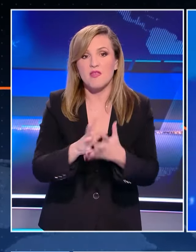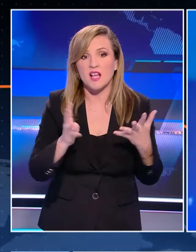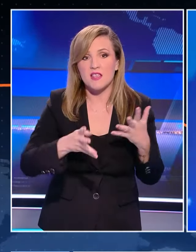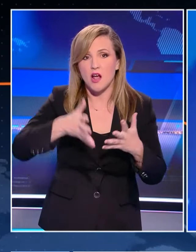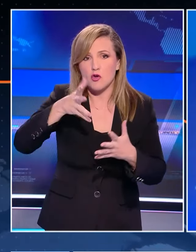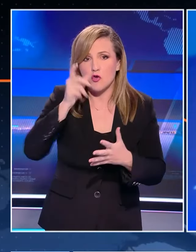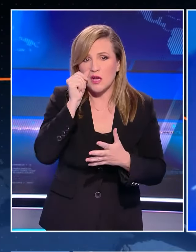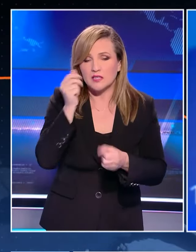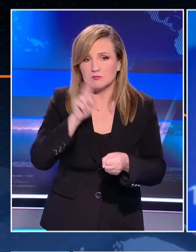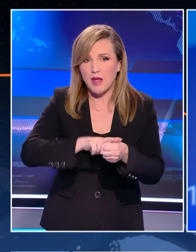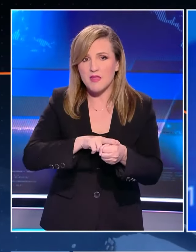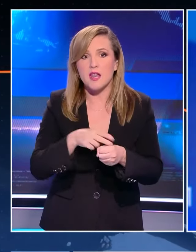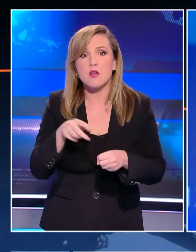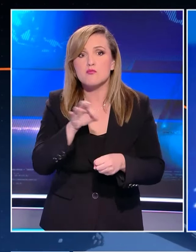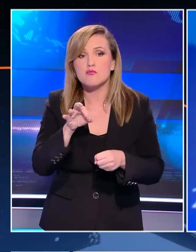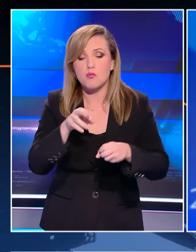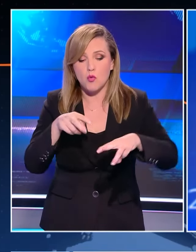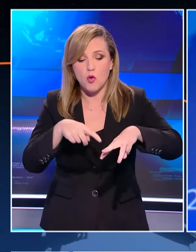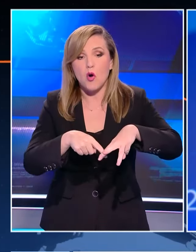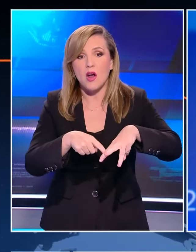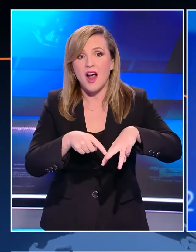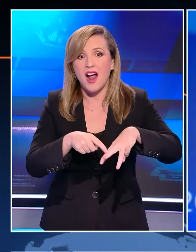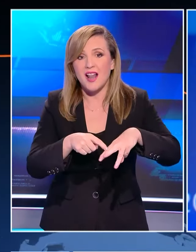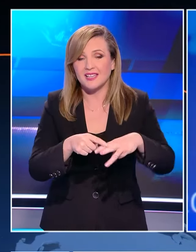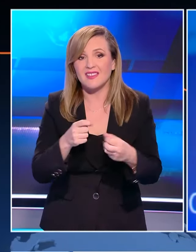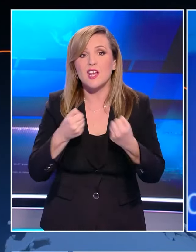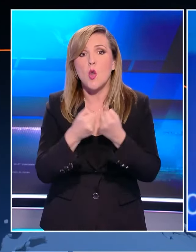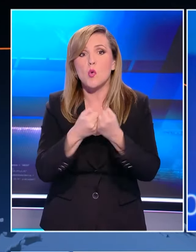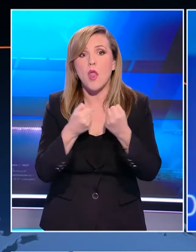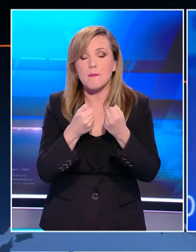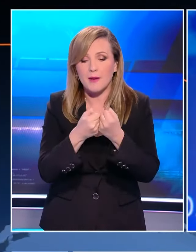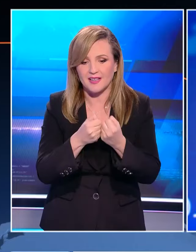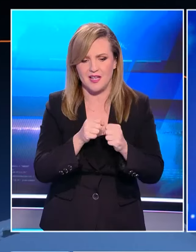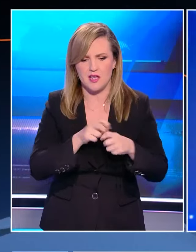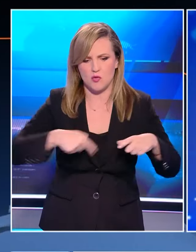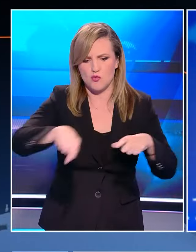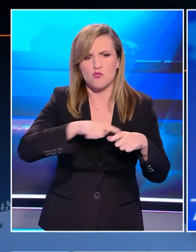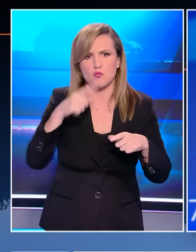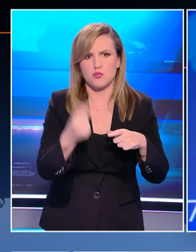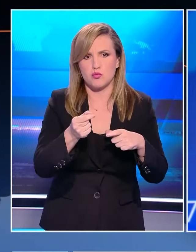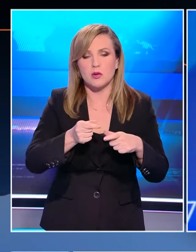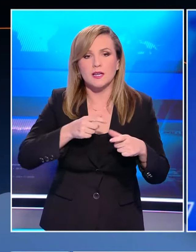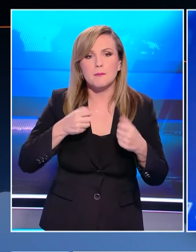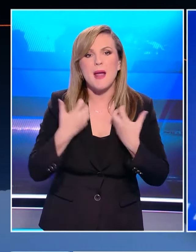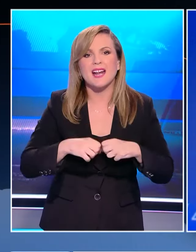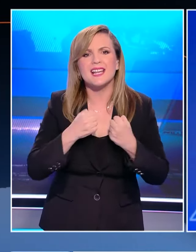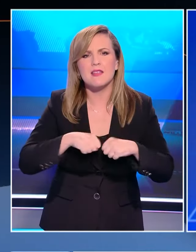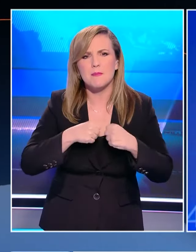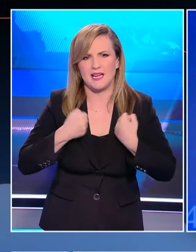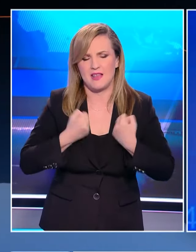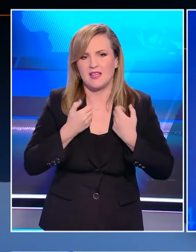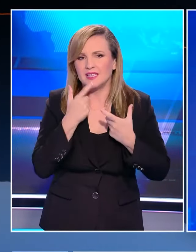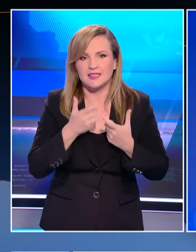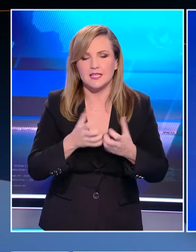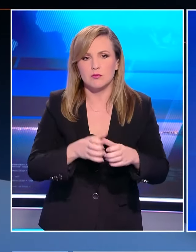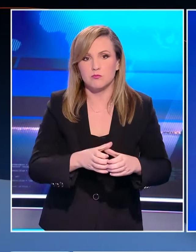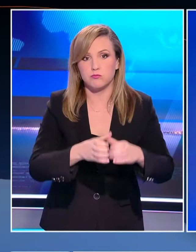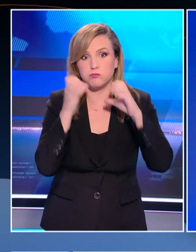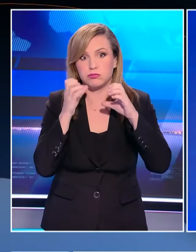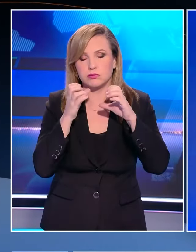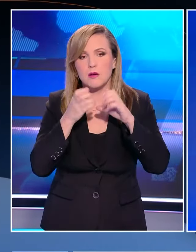σε Λούνα Πάρκ στη Χαλκιδική, όταν εκτοξεύθηκε από το κάθισμα που καθόταν και πέθανε ακαριέα. Την ίδια ώρα τώρα